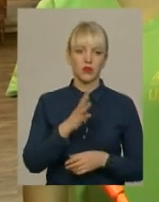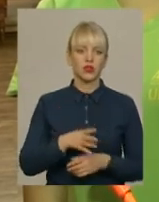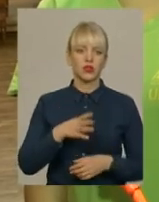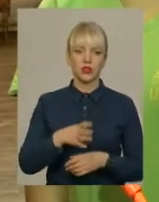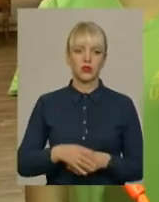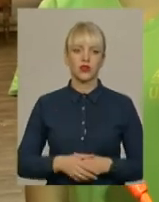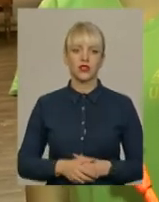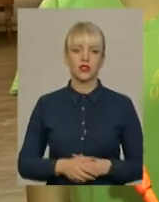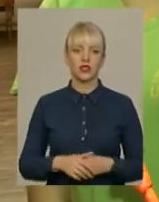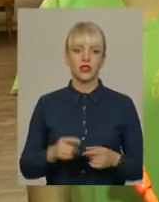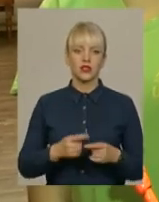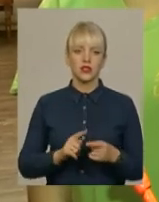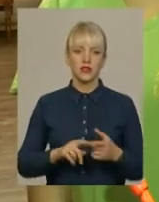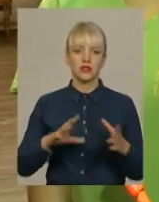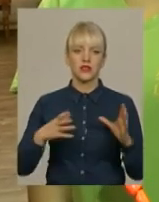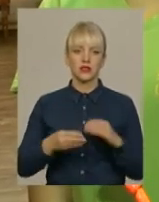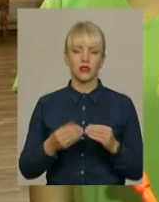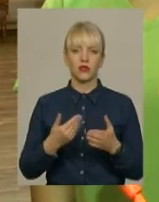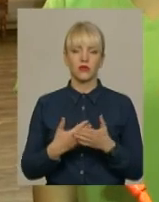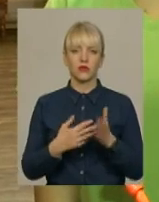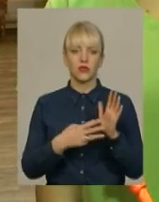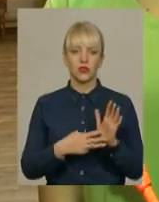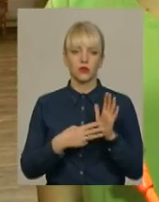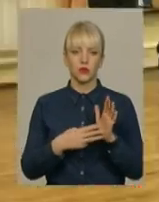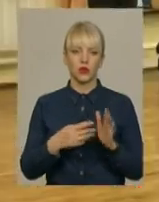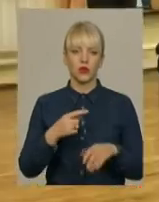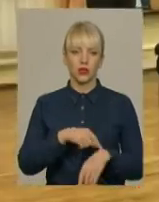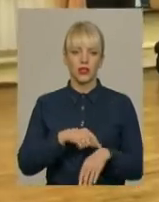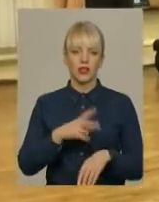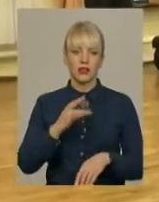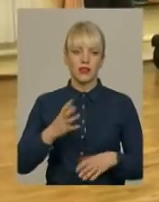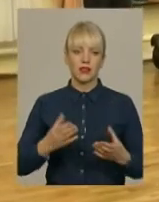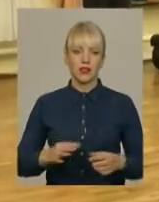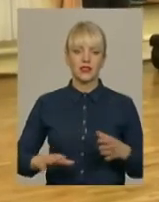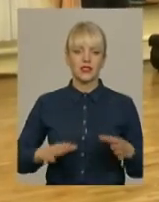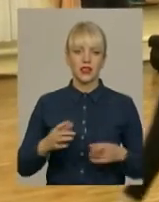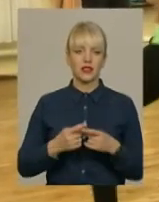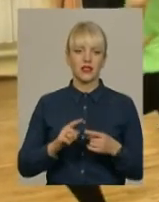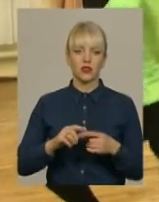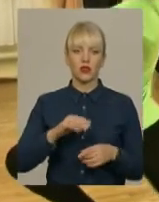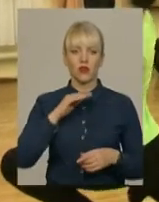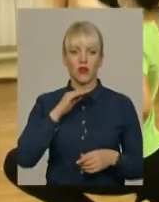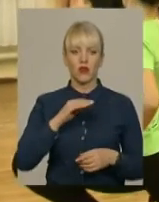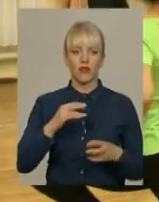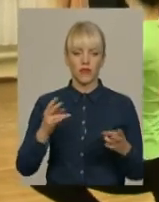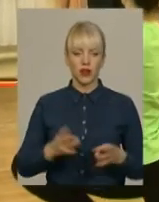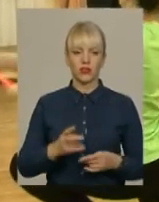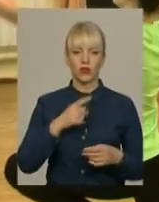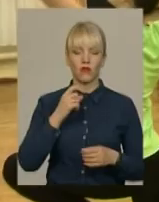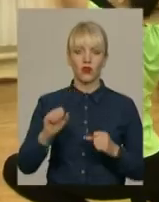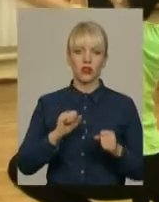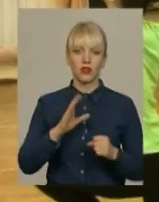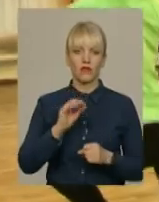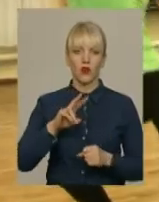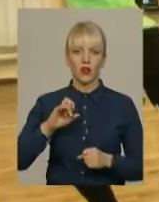години. Це взагалом десь виходить 8 годин на день. Старання того варті, говорить художній керівник «Альфи» Олександр Мильніков,